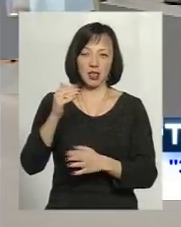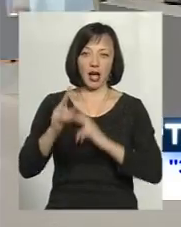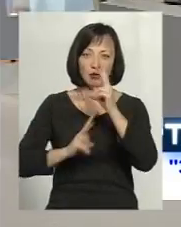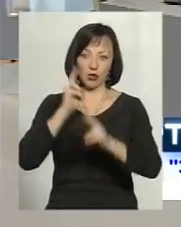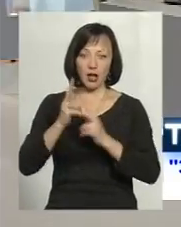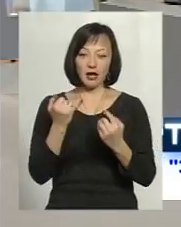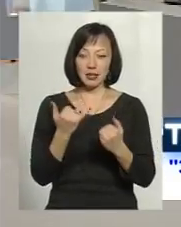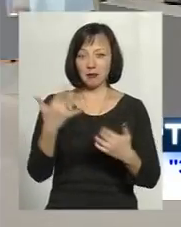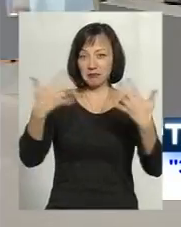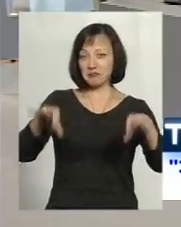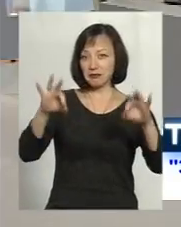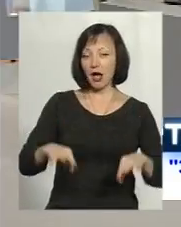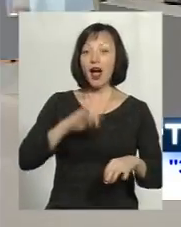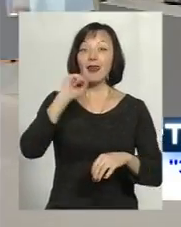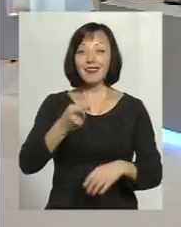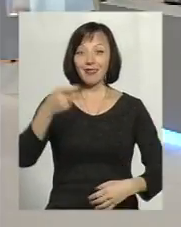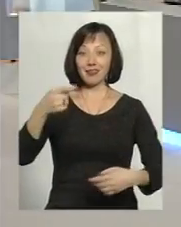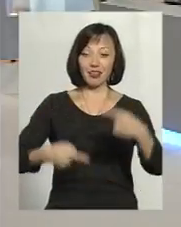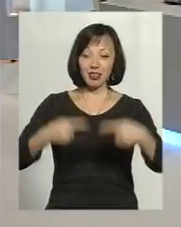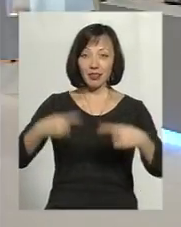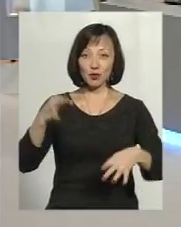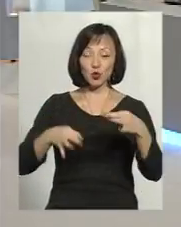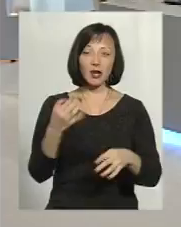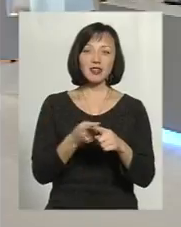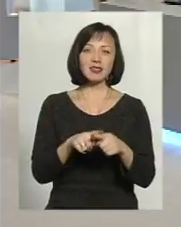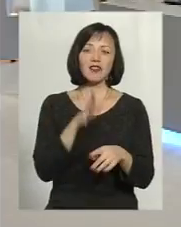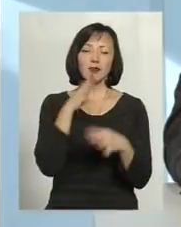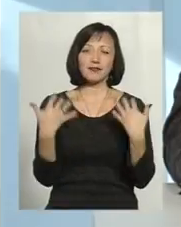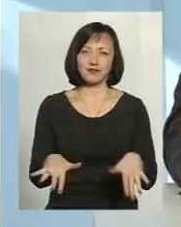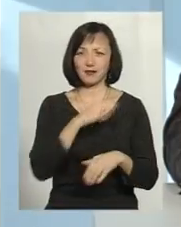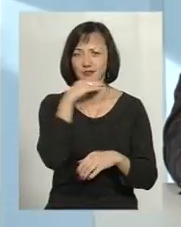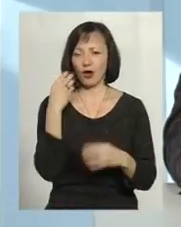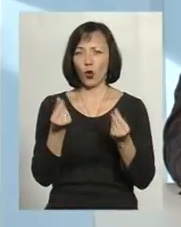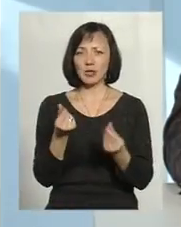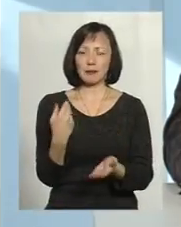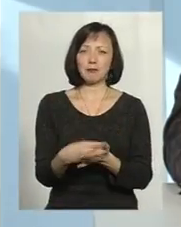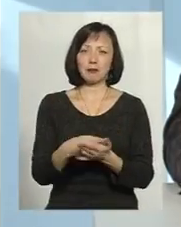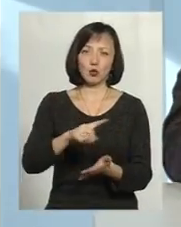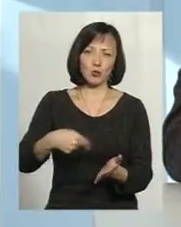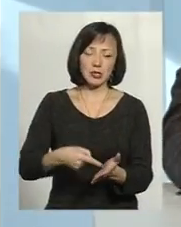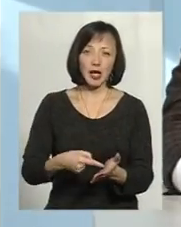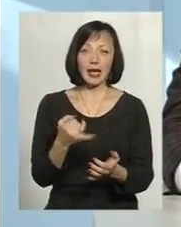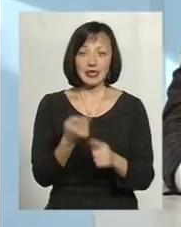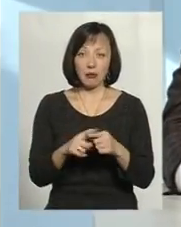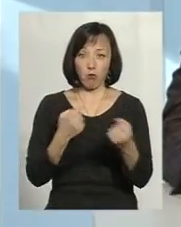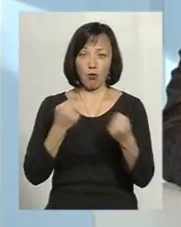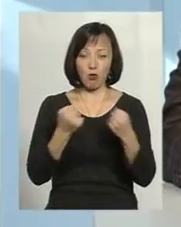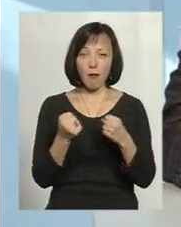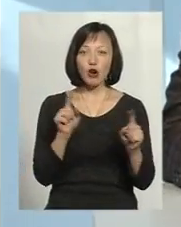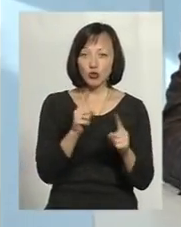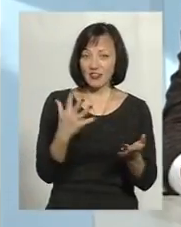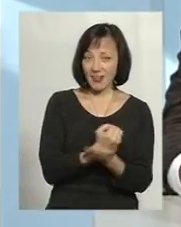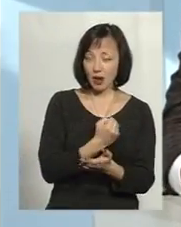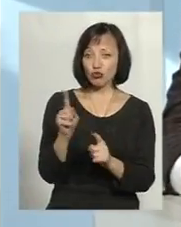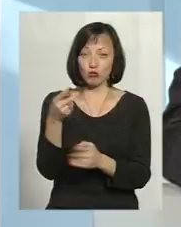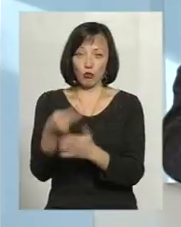1 апеляцію 50-50. Ми рік в судах. Це величезна кількість часу, це кошти з міського бюджету і це боротьба. Щось ми